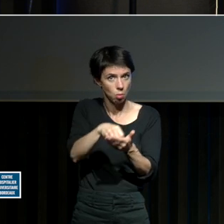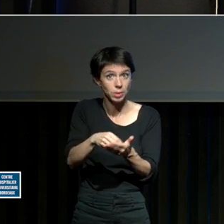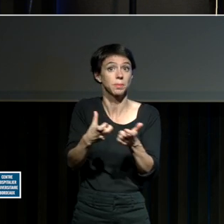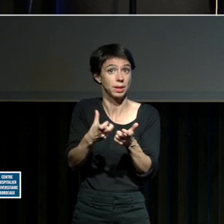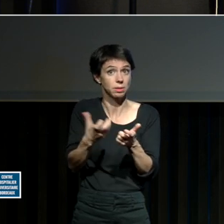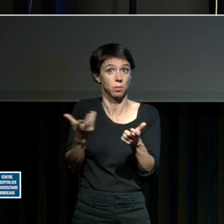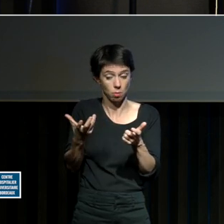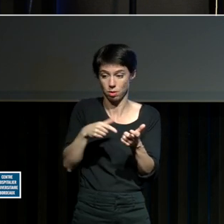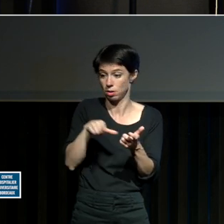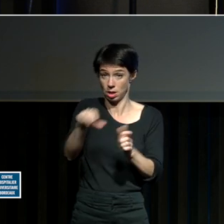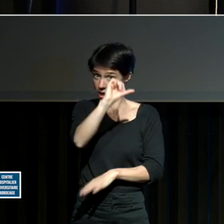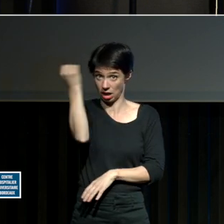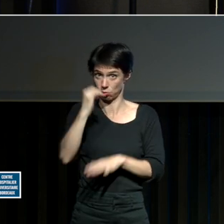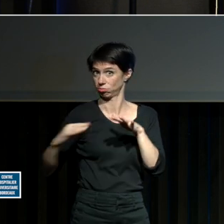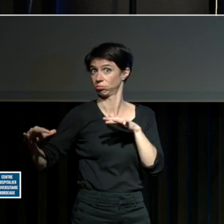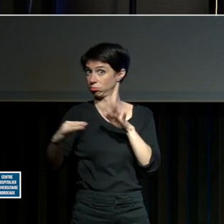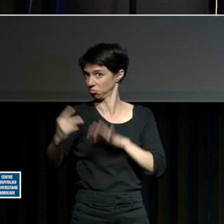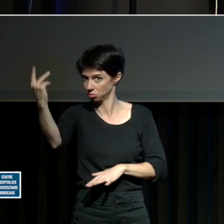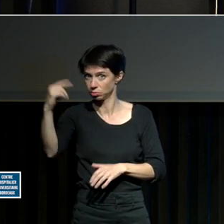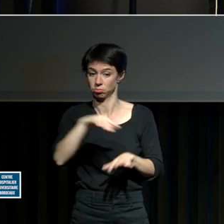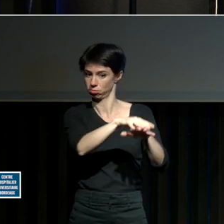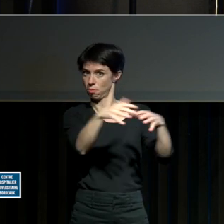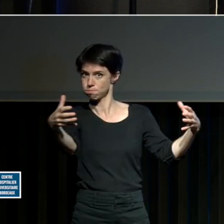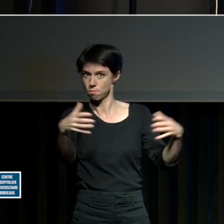garçon, des facteurs